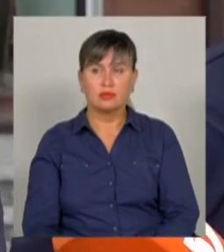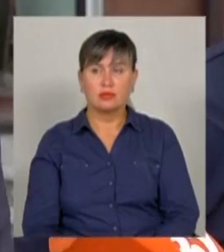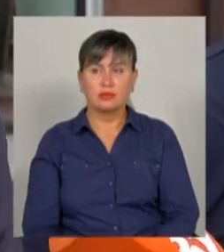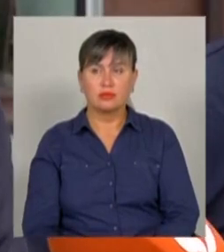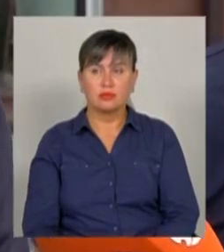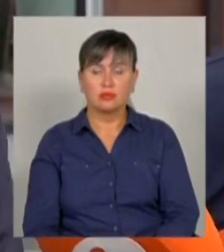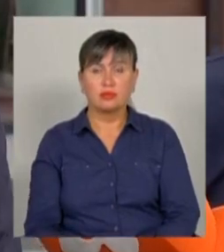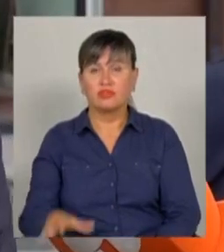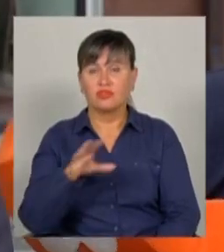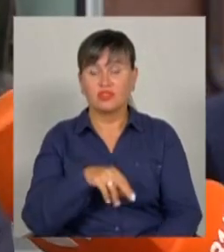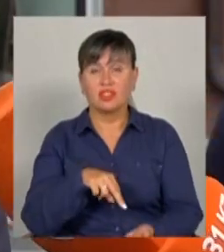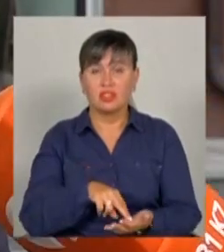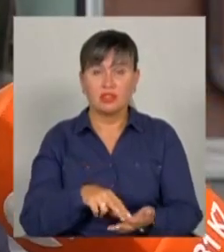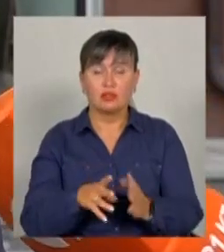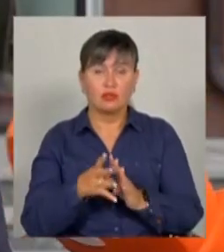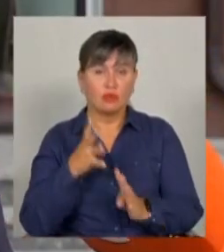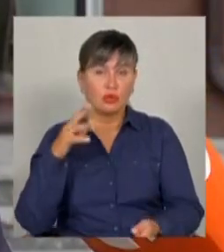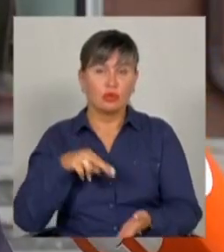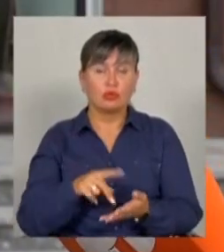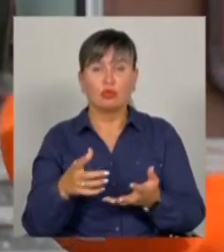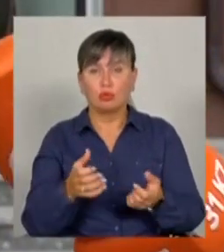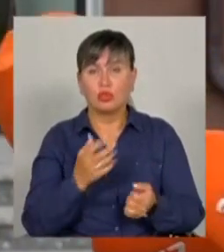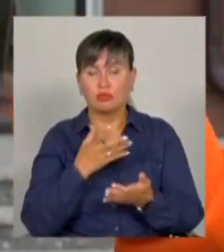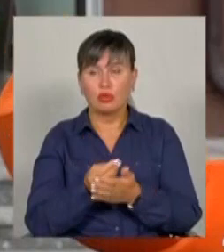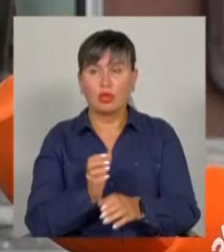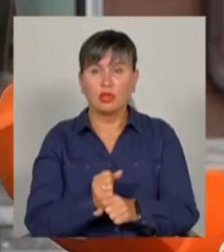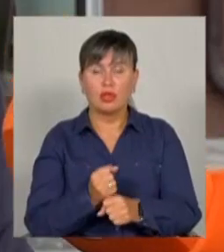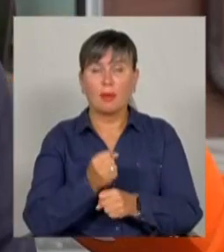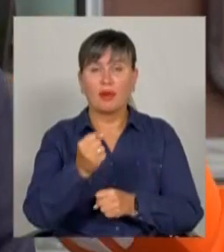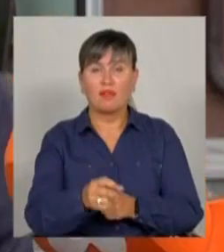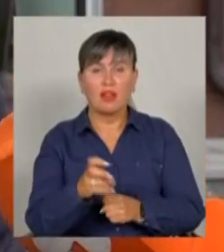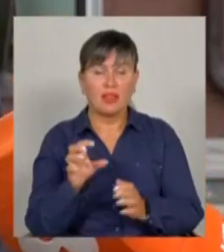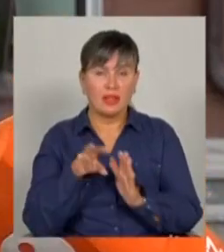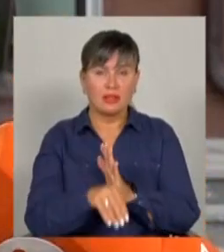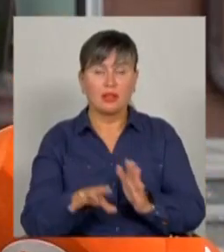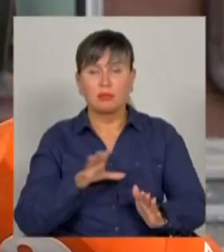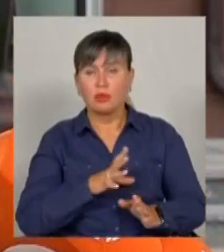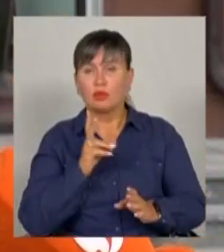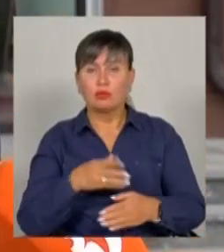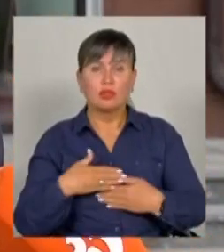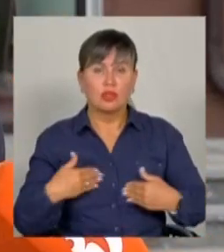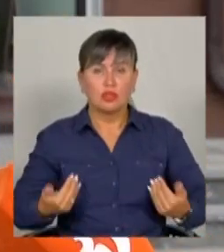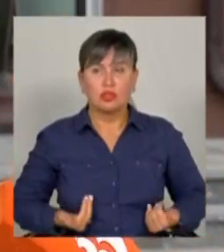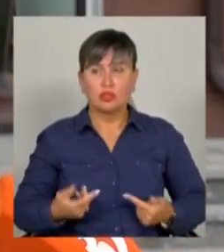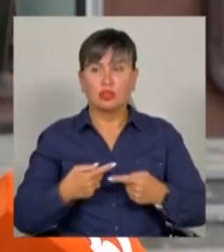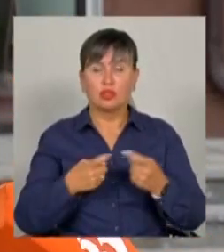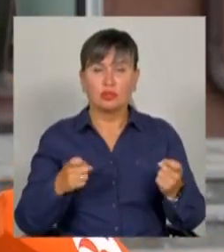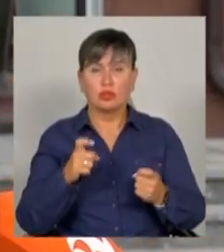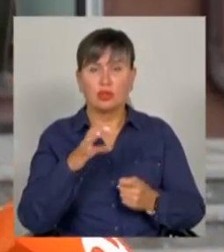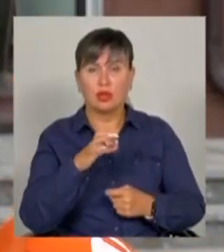раз-таки стояли в ситуационный центр в очереди, чтобы получить свое направление на заселение. Были те, кто не хотел жить в гостиницах и хостелах, потому